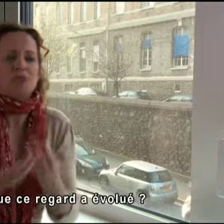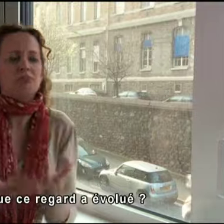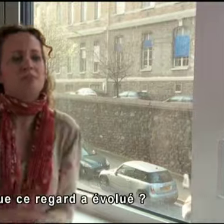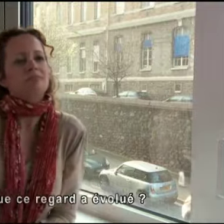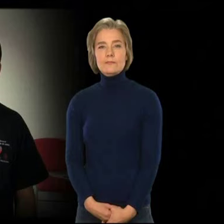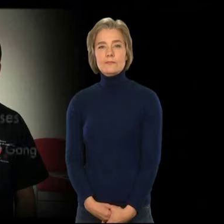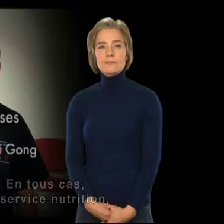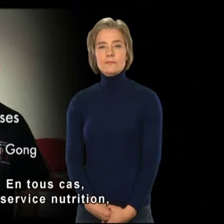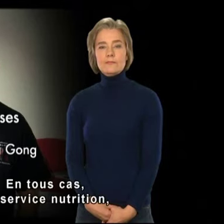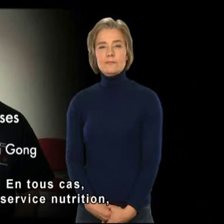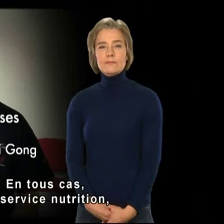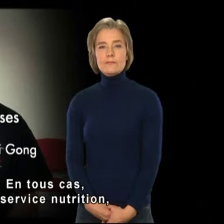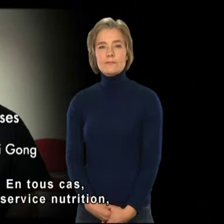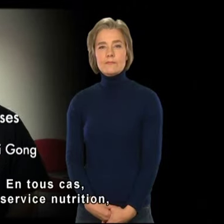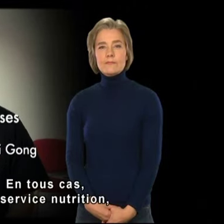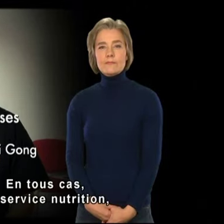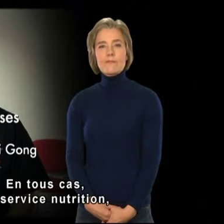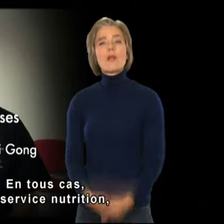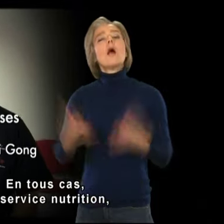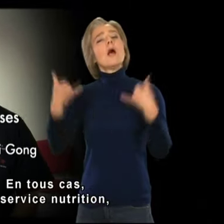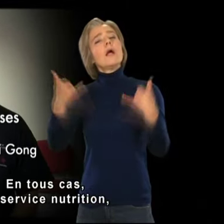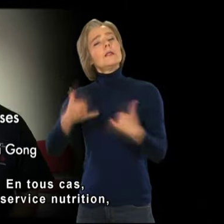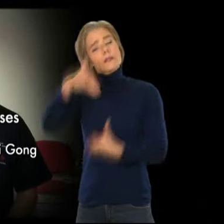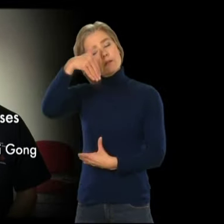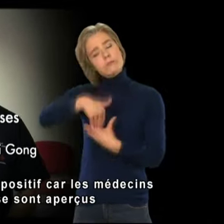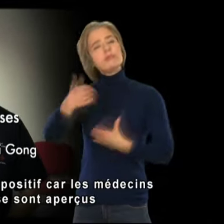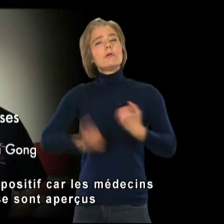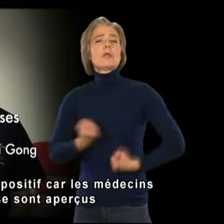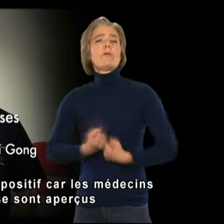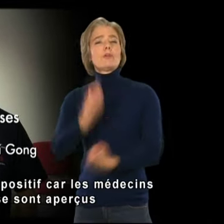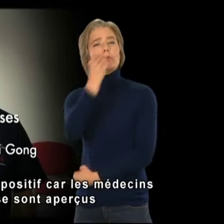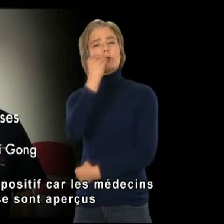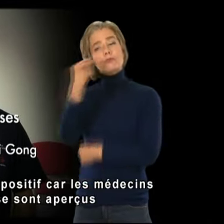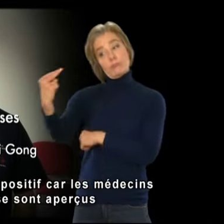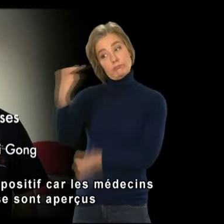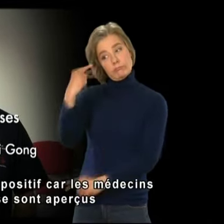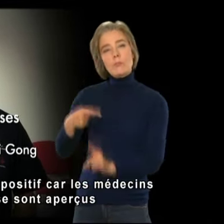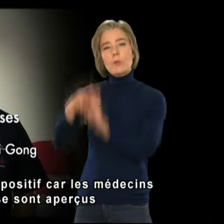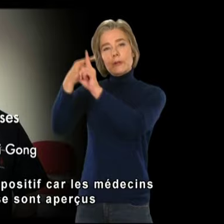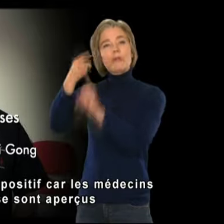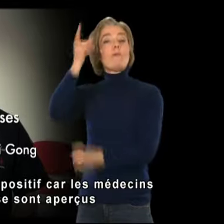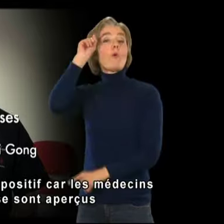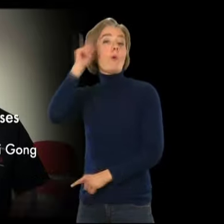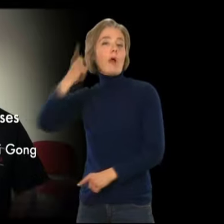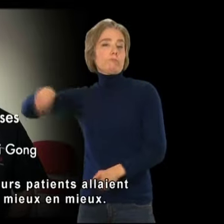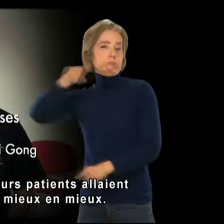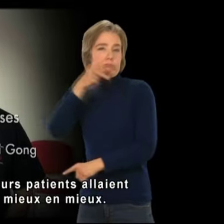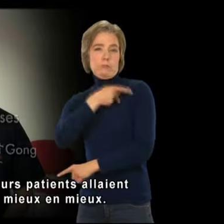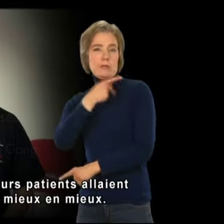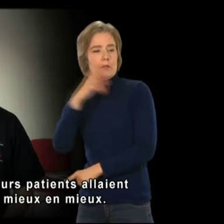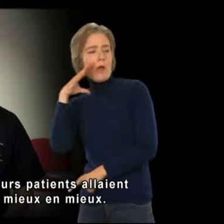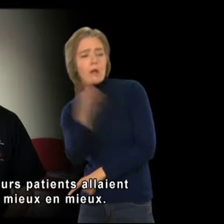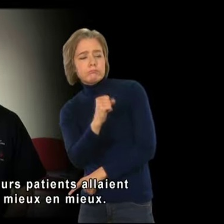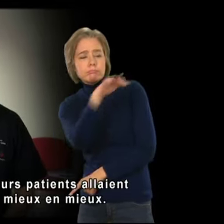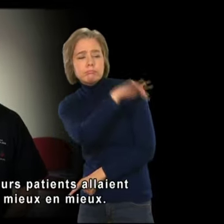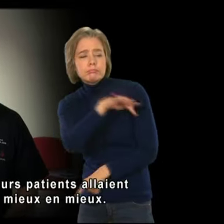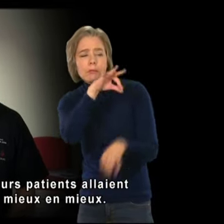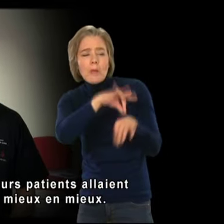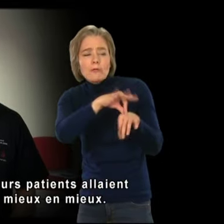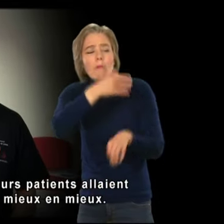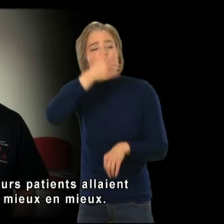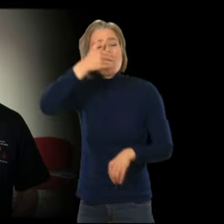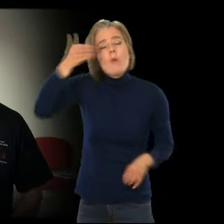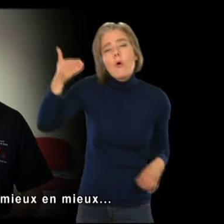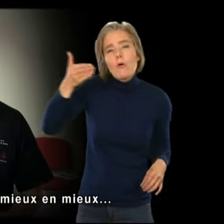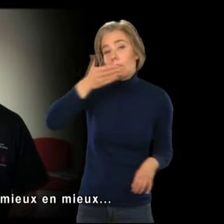évolué? Alors en tout cas, au service nutrition, c'est très très positif parce que les médecins sont aperçus que leurs patients allaient de